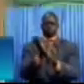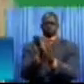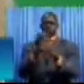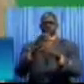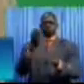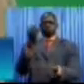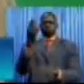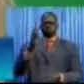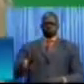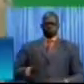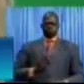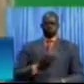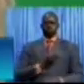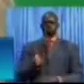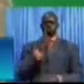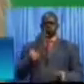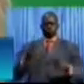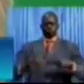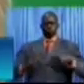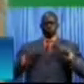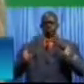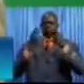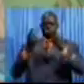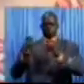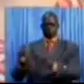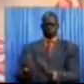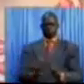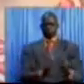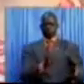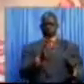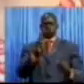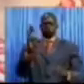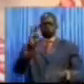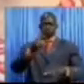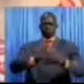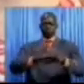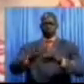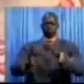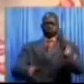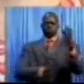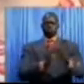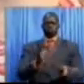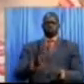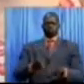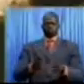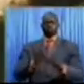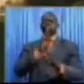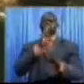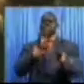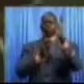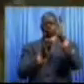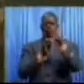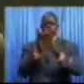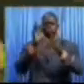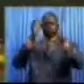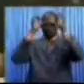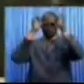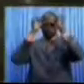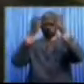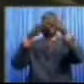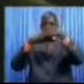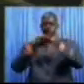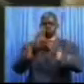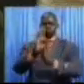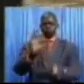membres devront faire des propositions d'action dont leur mise en œuvre va permettre une véritable promotion de l'éducation inclusive